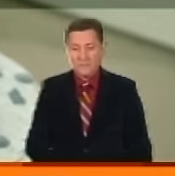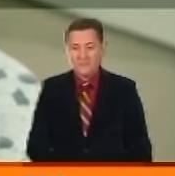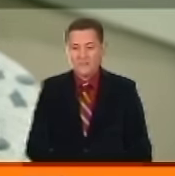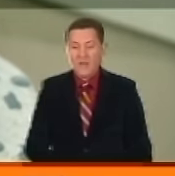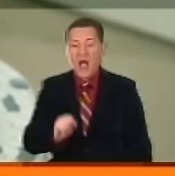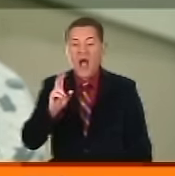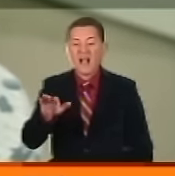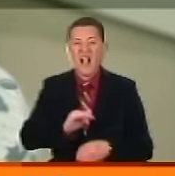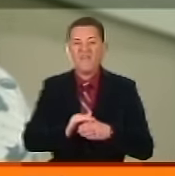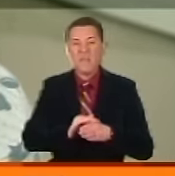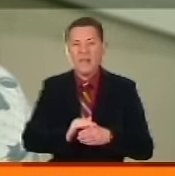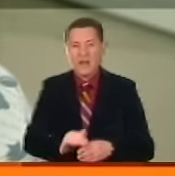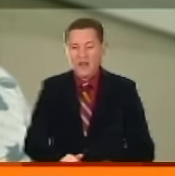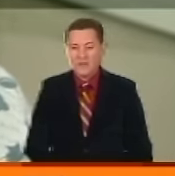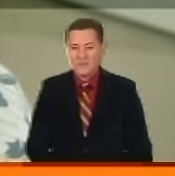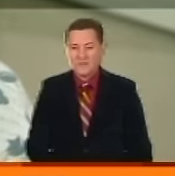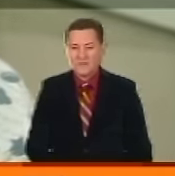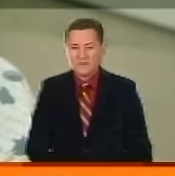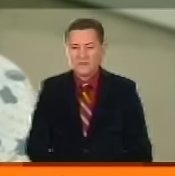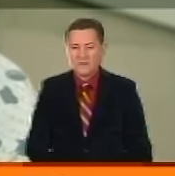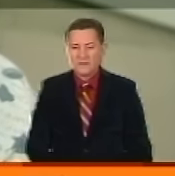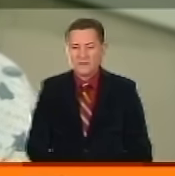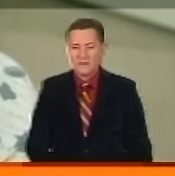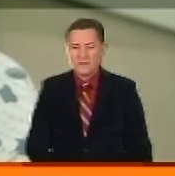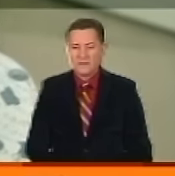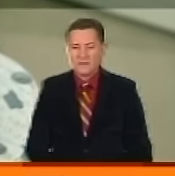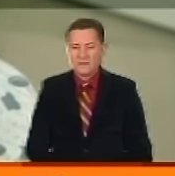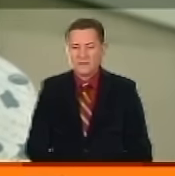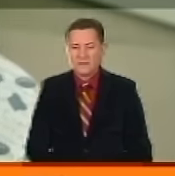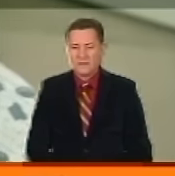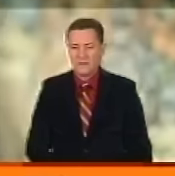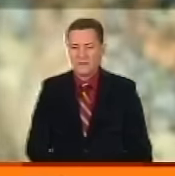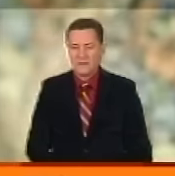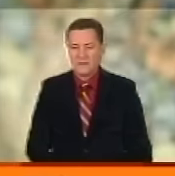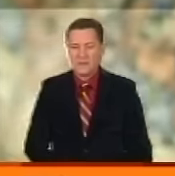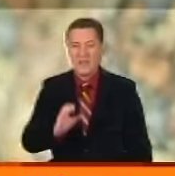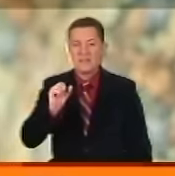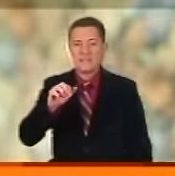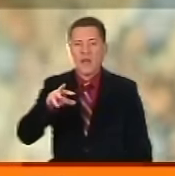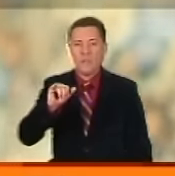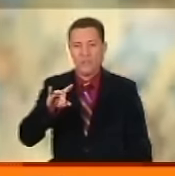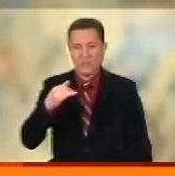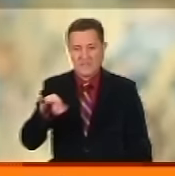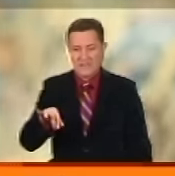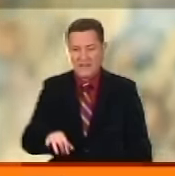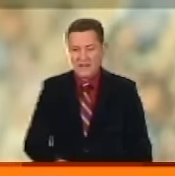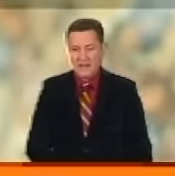А як твоя фамілія? Са? Пусти. Самбурський. Ну, красивий. І